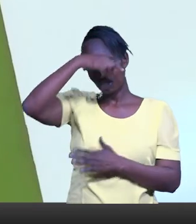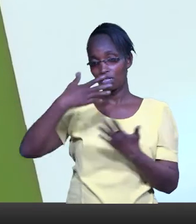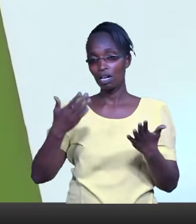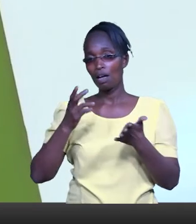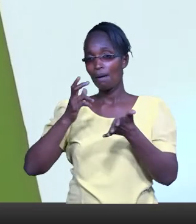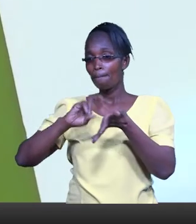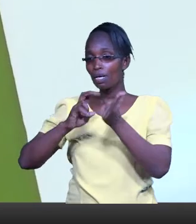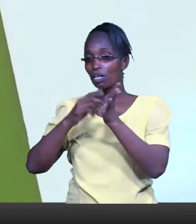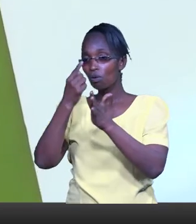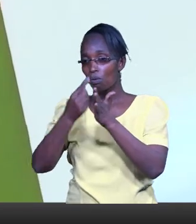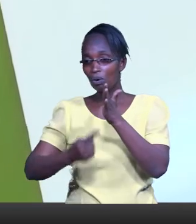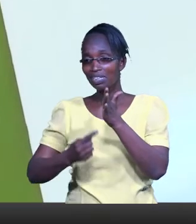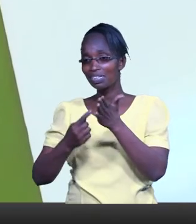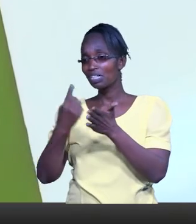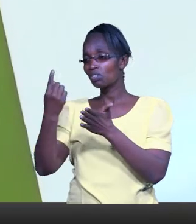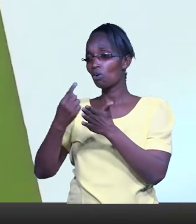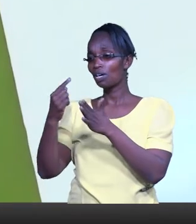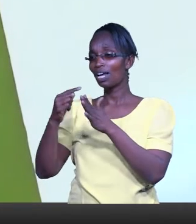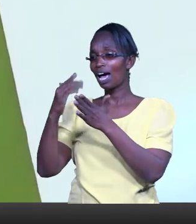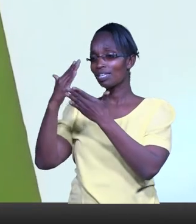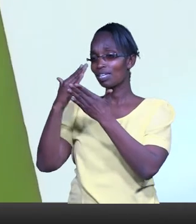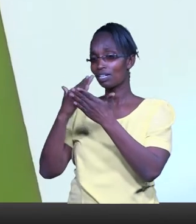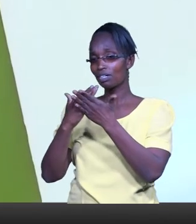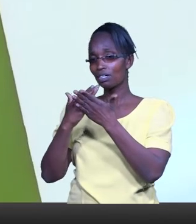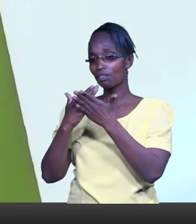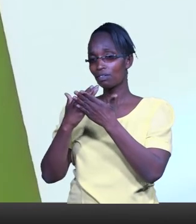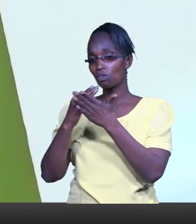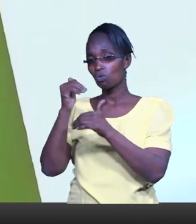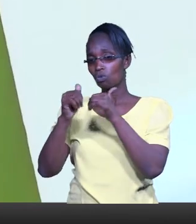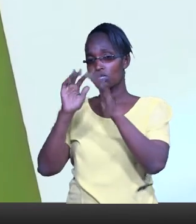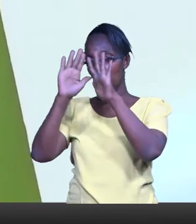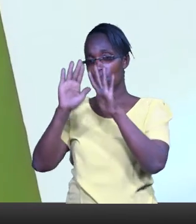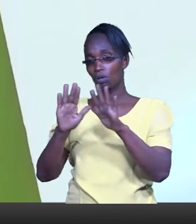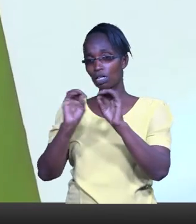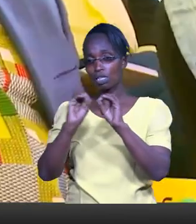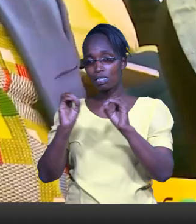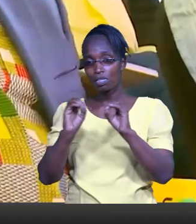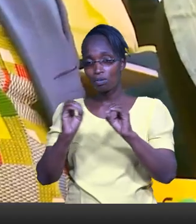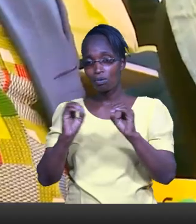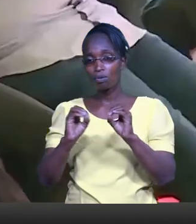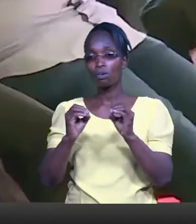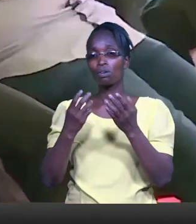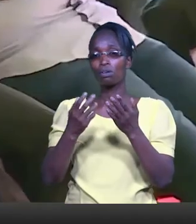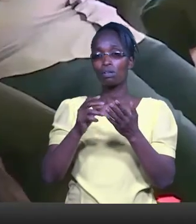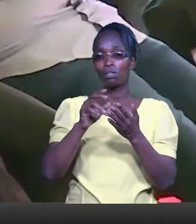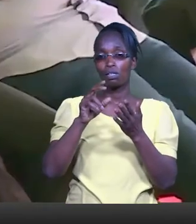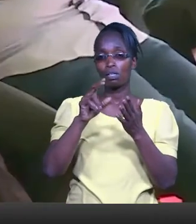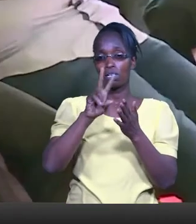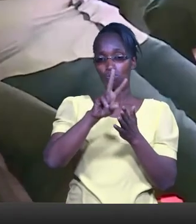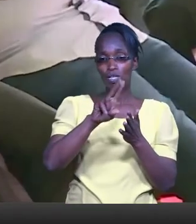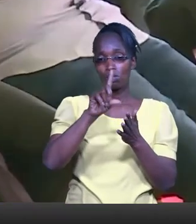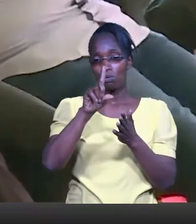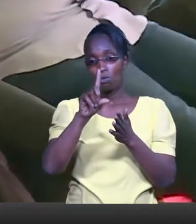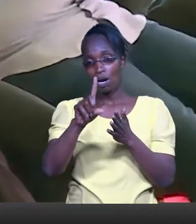qualification. So it's just an impediment, you know, that is unnecessary. Sehemu ya 22